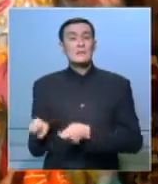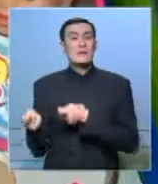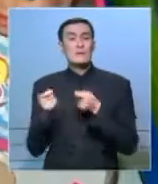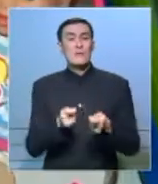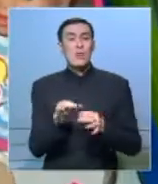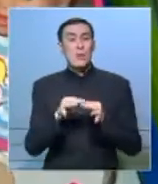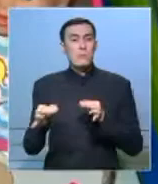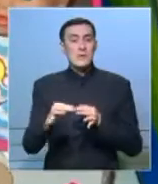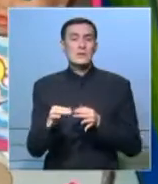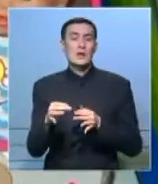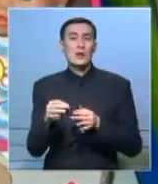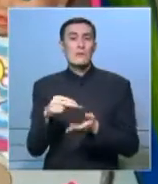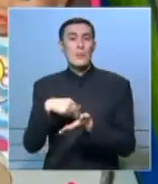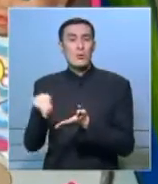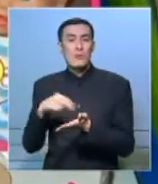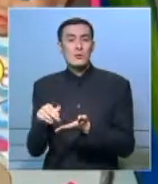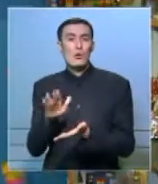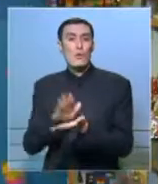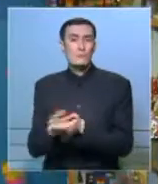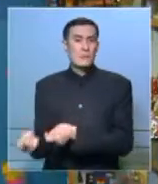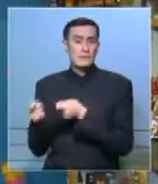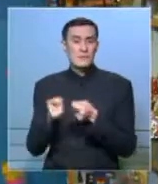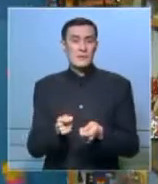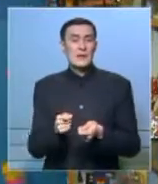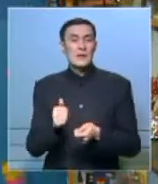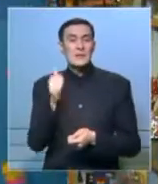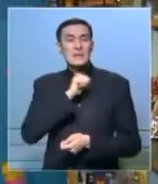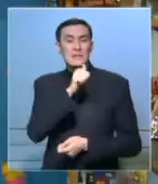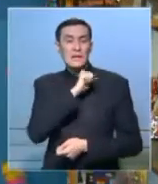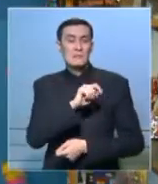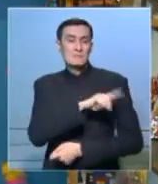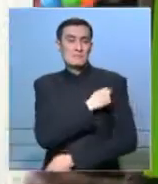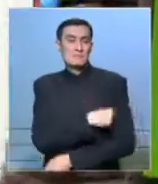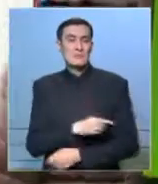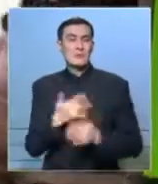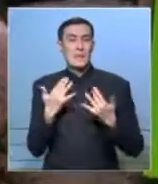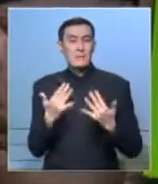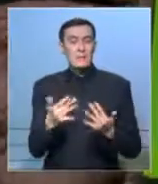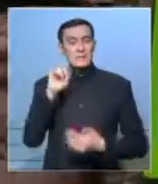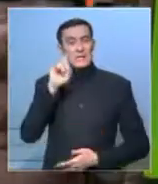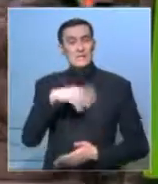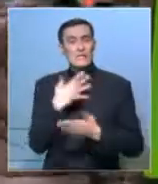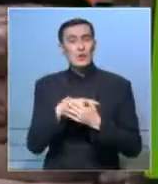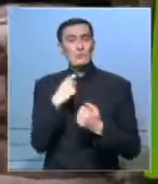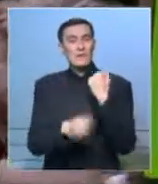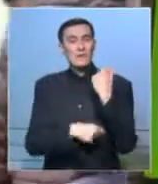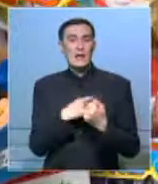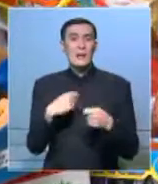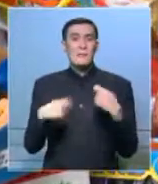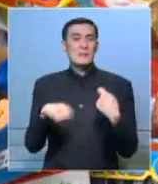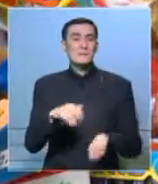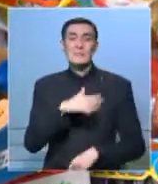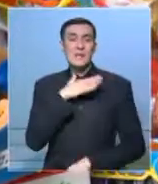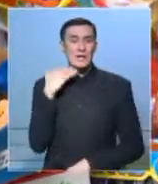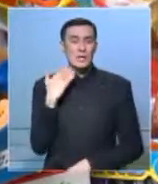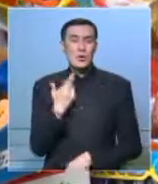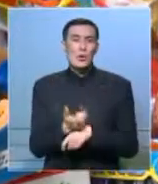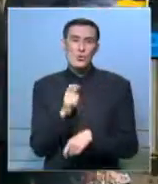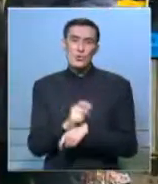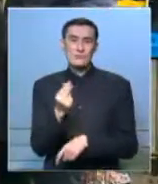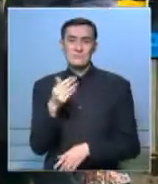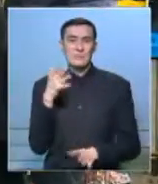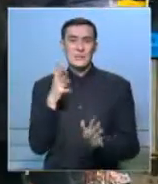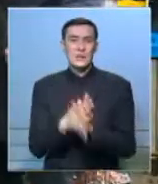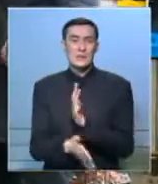завозится в область мелкоторговыми партиями в обход всем санитарным требованиям. Знать правду о своем товаре продавцы не хотят. Уж больно